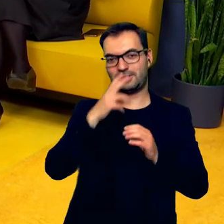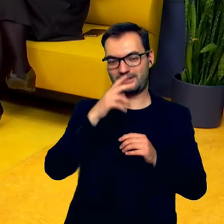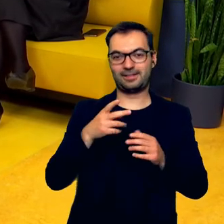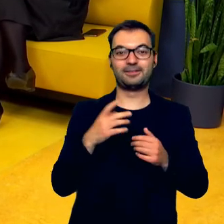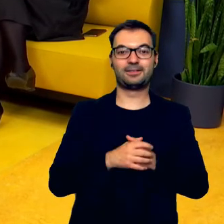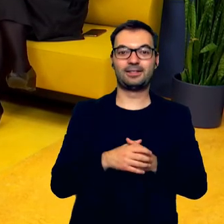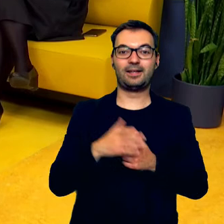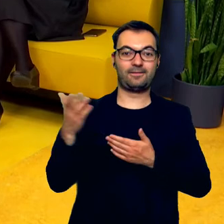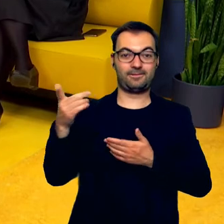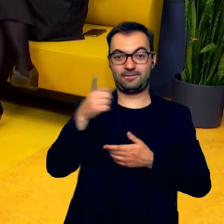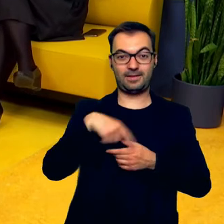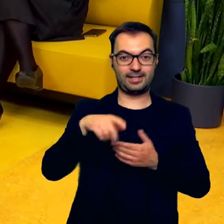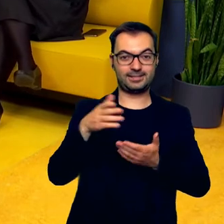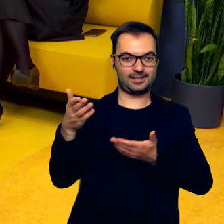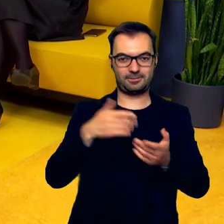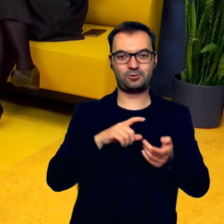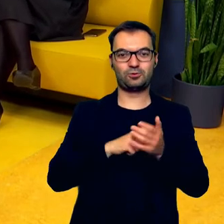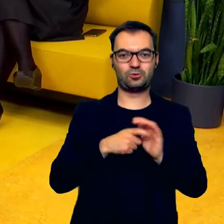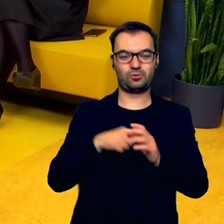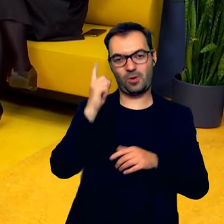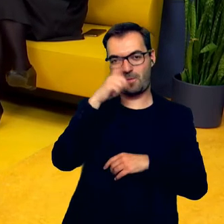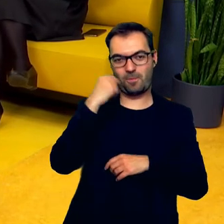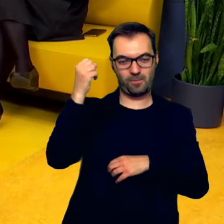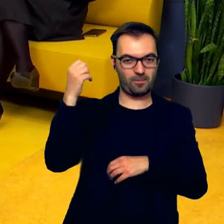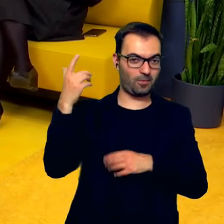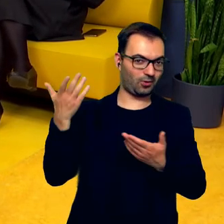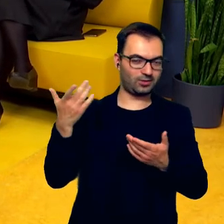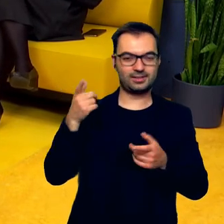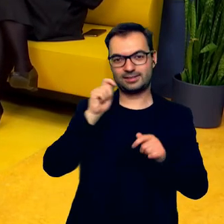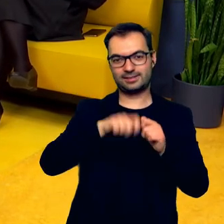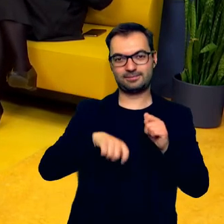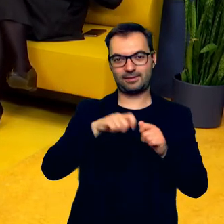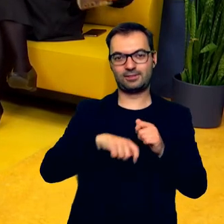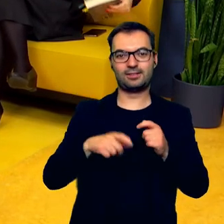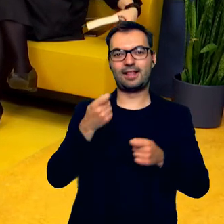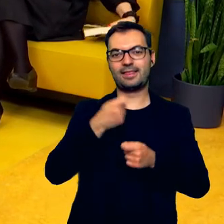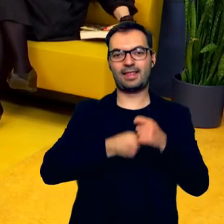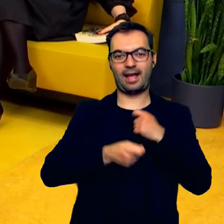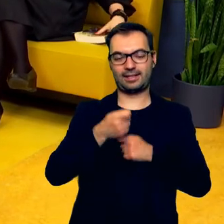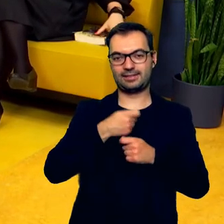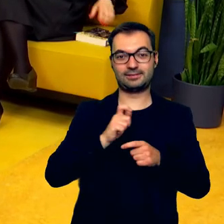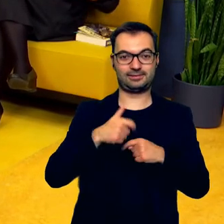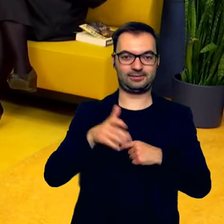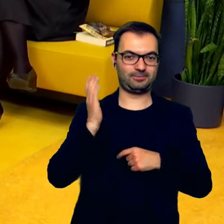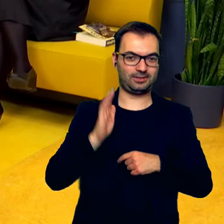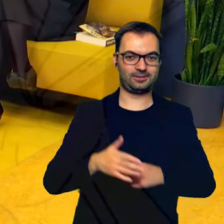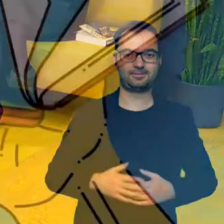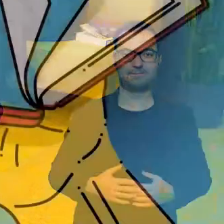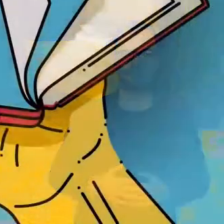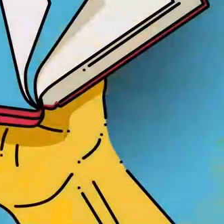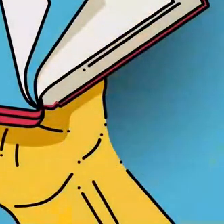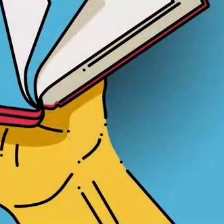i do poczytania. A państwa zapraszam jeszcze do naszego studia pogodowego. Tam sprawdzamy targową prognozę pogody, co przed nami.